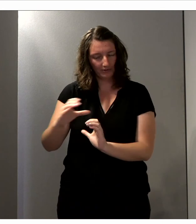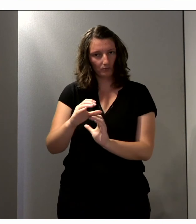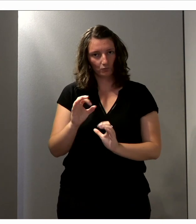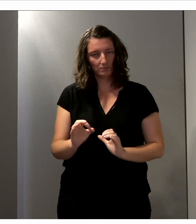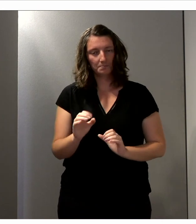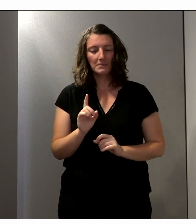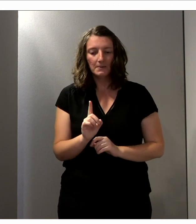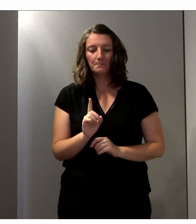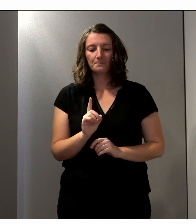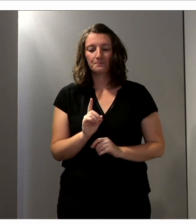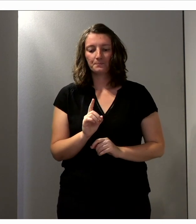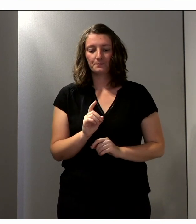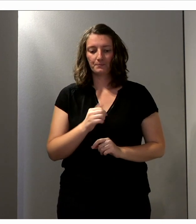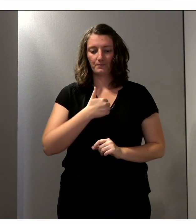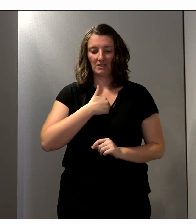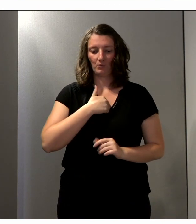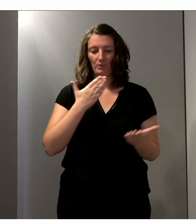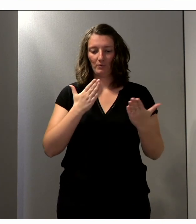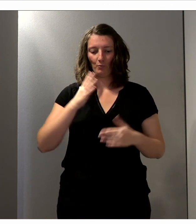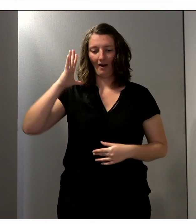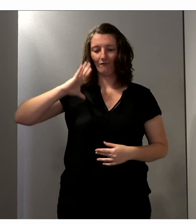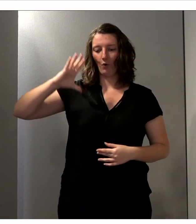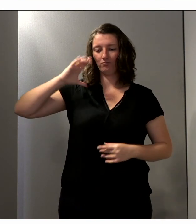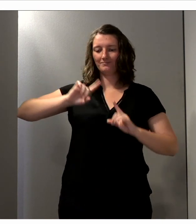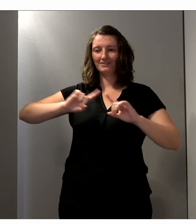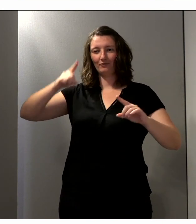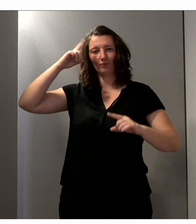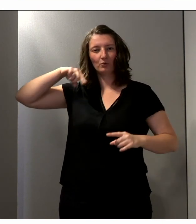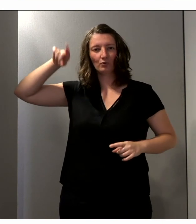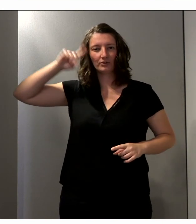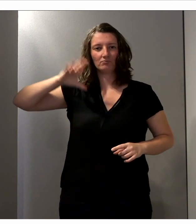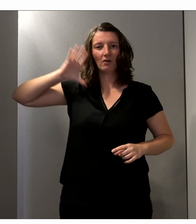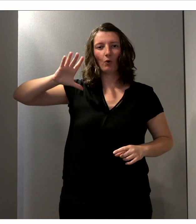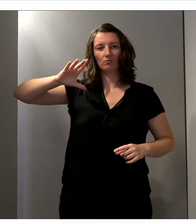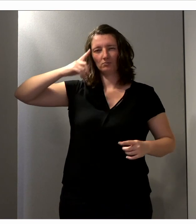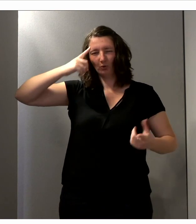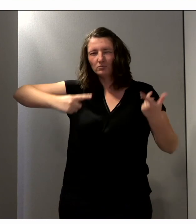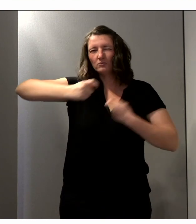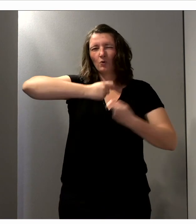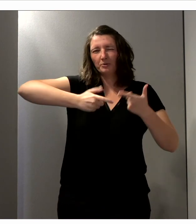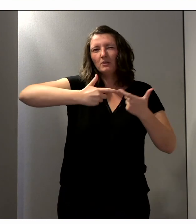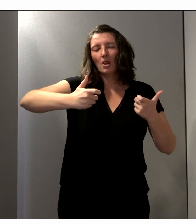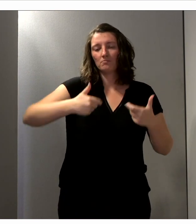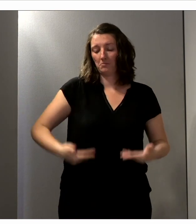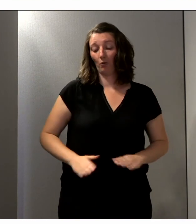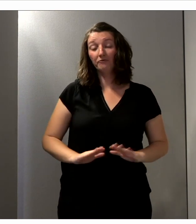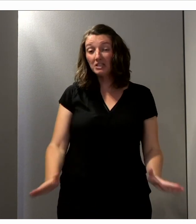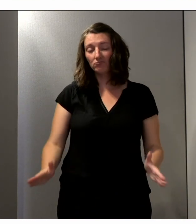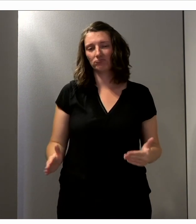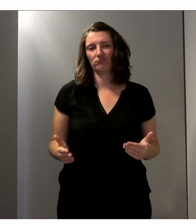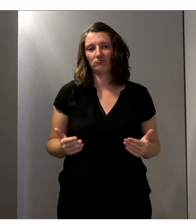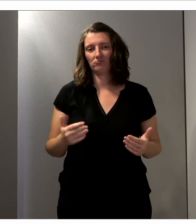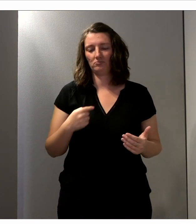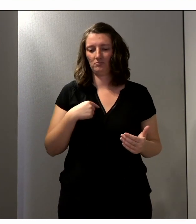Mais comme je ne suis plus dans un esprit business, je ne sais pas battre, je dois être positif, je dois rester dans